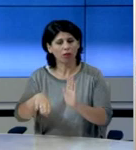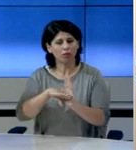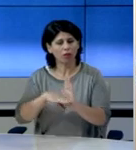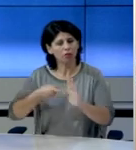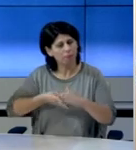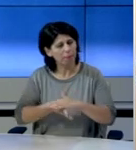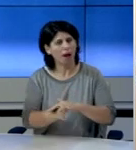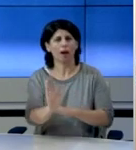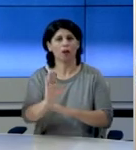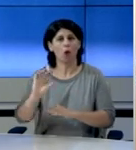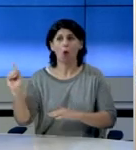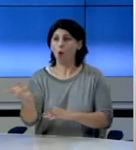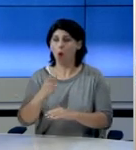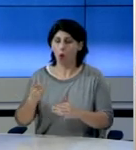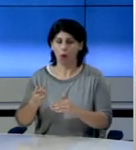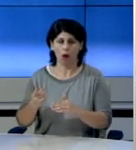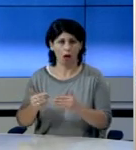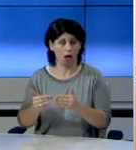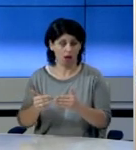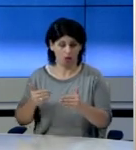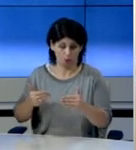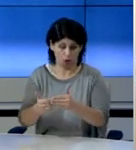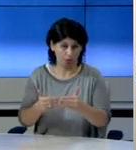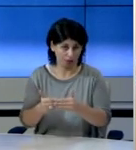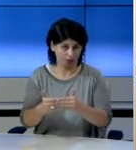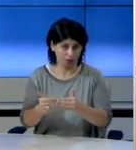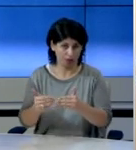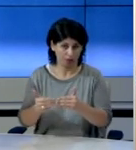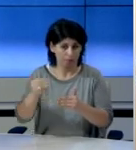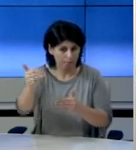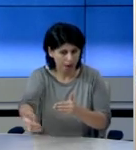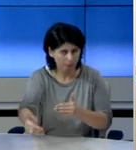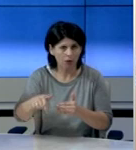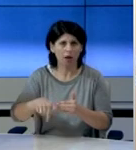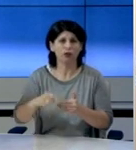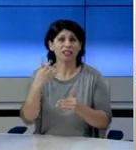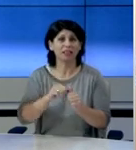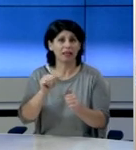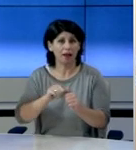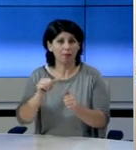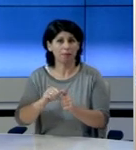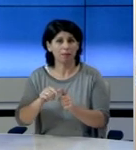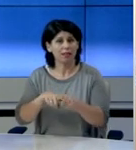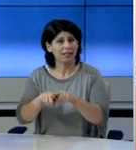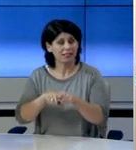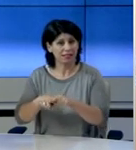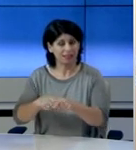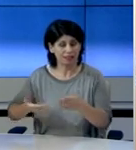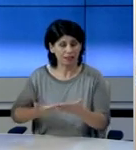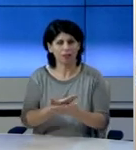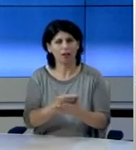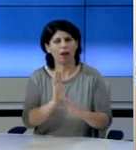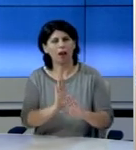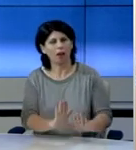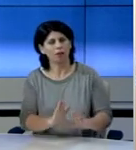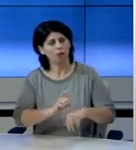ενώ όλες οι άλλες προθεσμίες είχαν ανασταλεί κανονικά, η τετράμινη προθεσμία που αφορούσε τη δίωξή τους αφέθηκε κατ' εξαίρεση